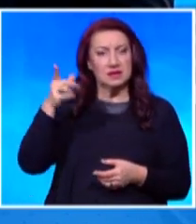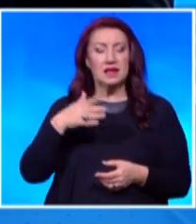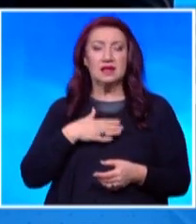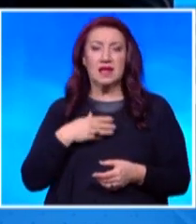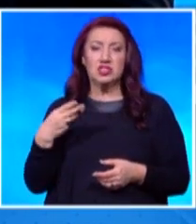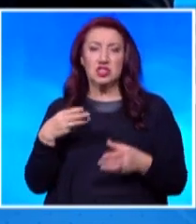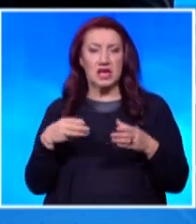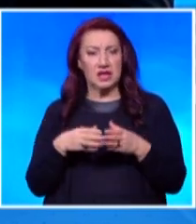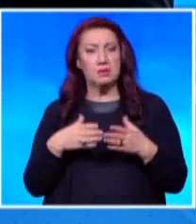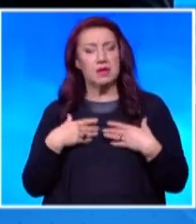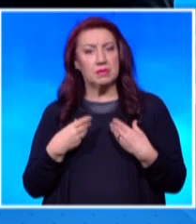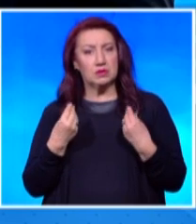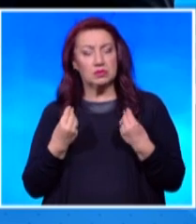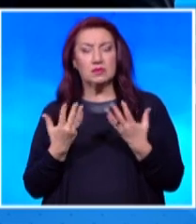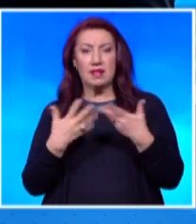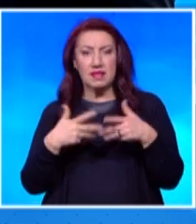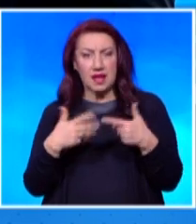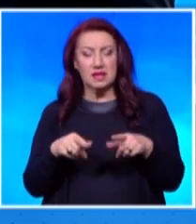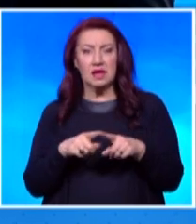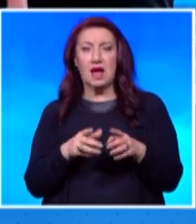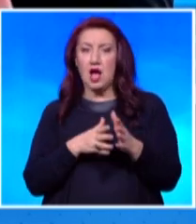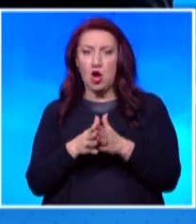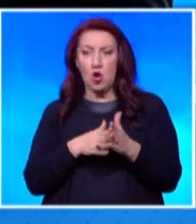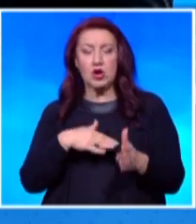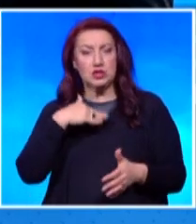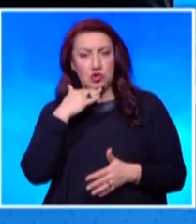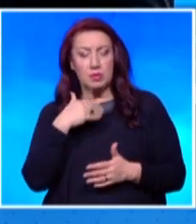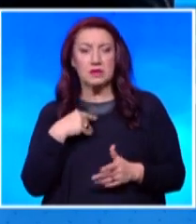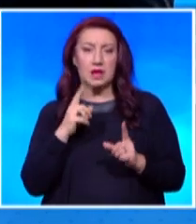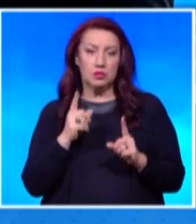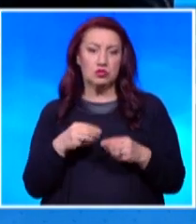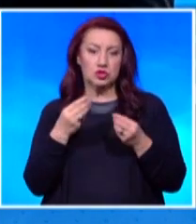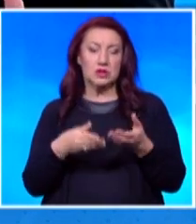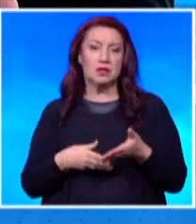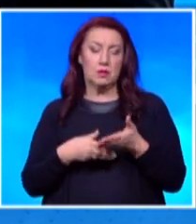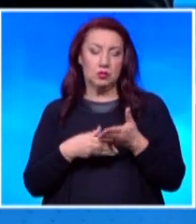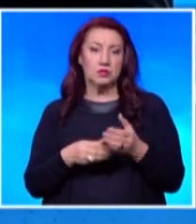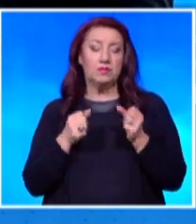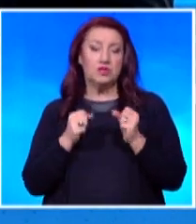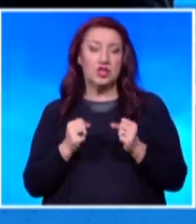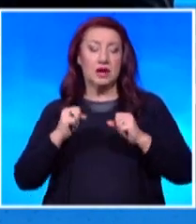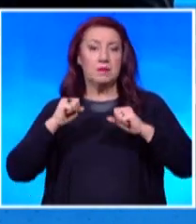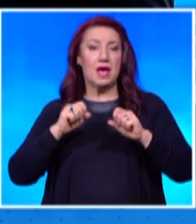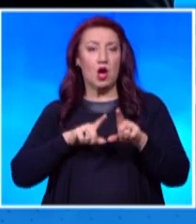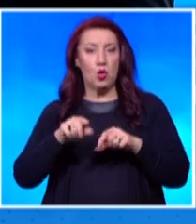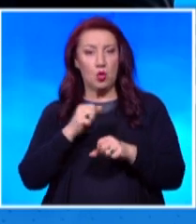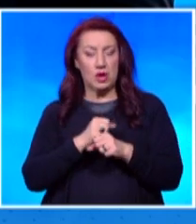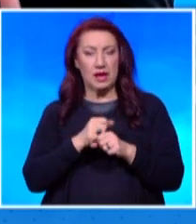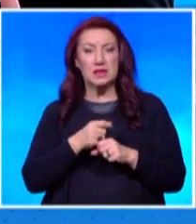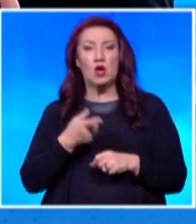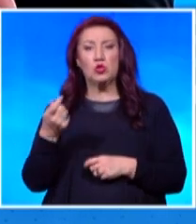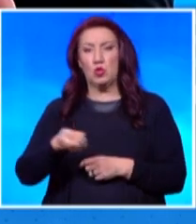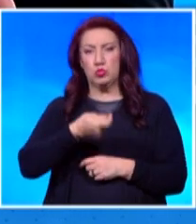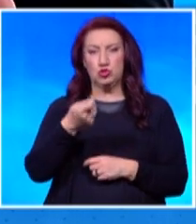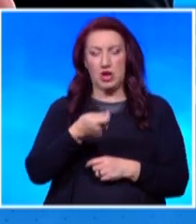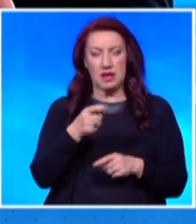с подходящото оборудване и хора, за да може да окажат помощ. Чакаме и колегите от Главна дирекция пожарна безопасност и защита на населението, както и